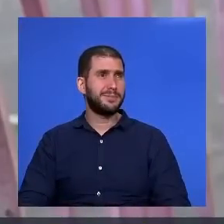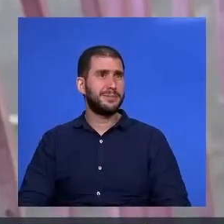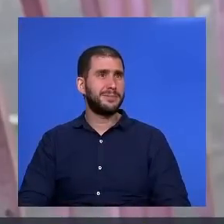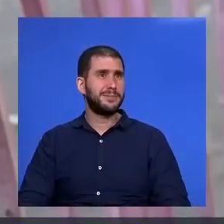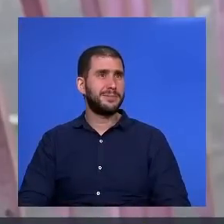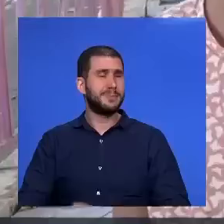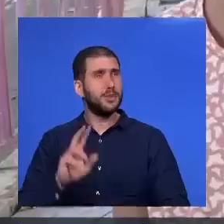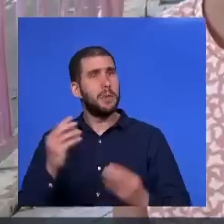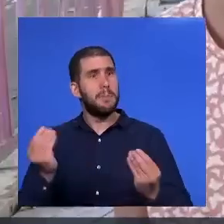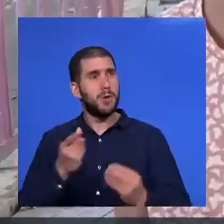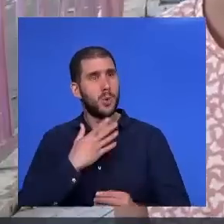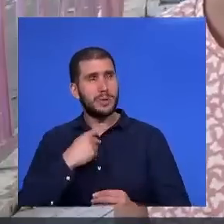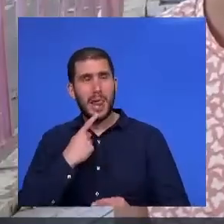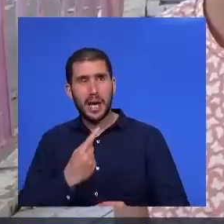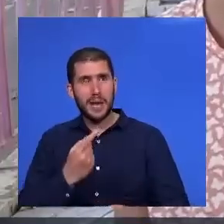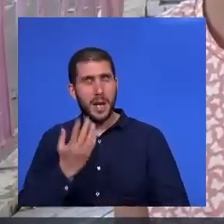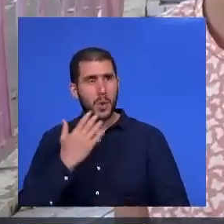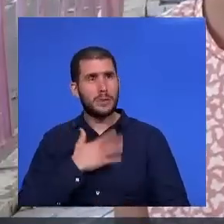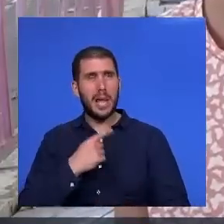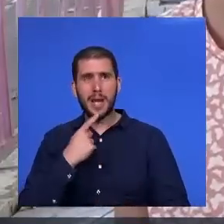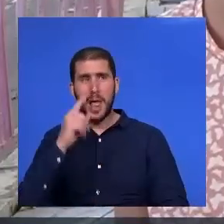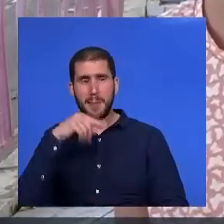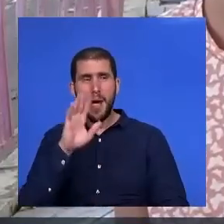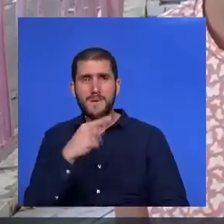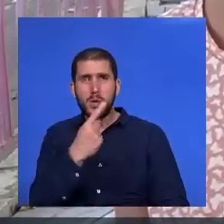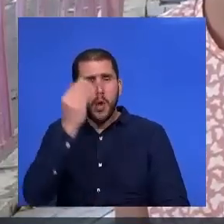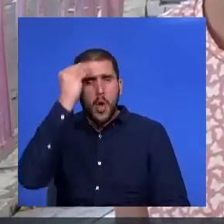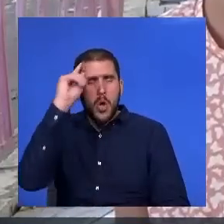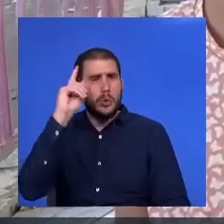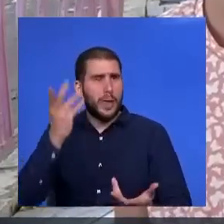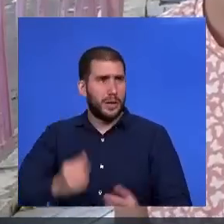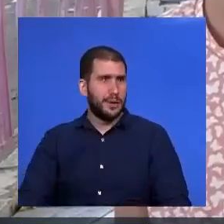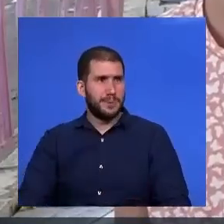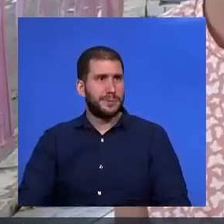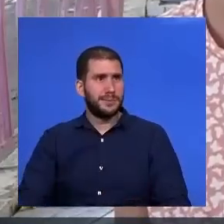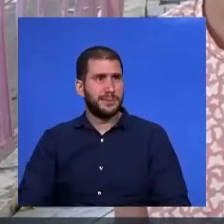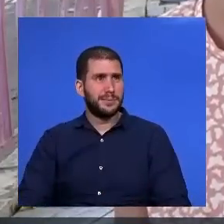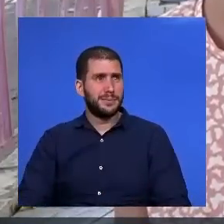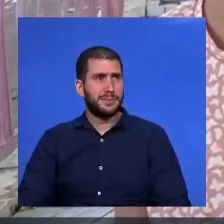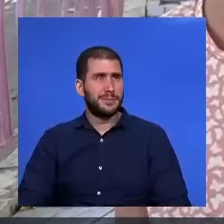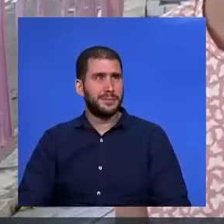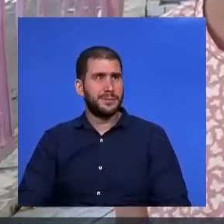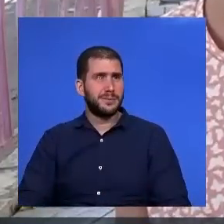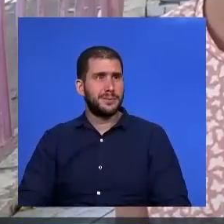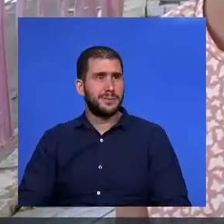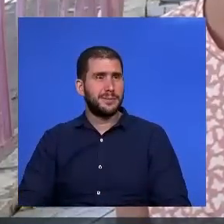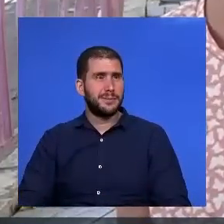בערב? יש איזה משהו שאת רוצה להגיד, שהיית רוצה להגיד לאבא, אפילו שאת לא זוכרת אותו, כאילו ממש.